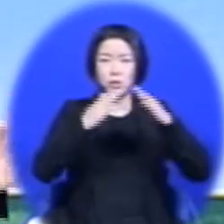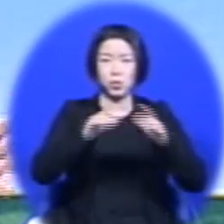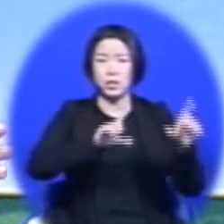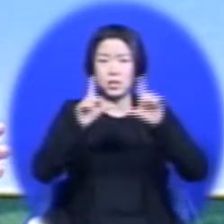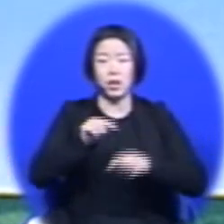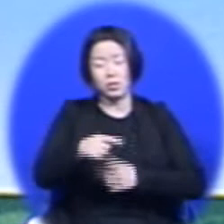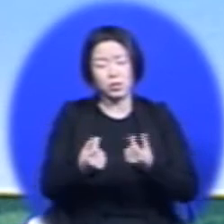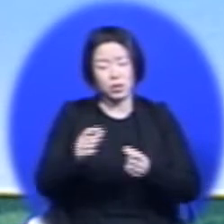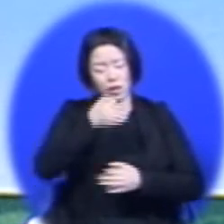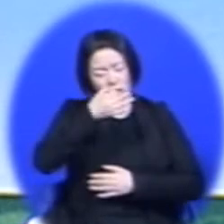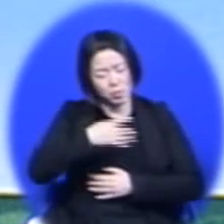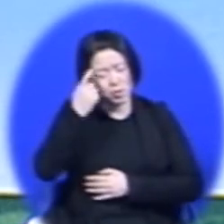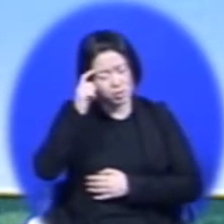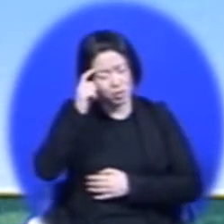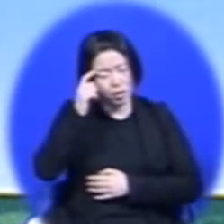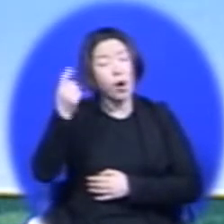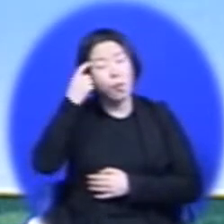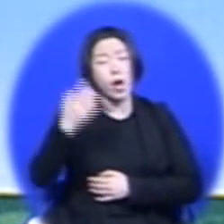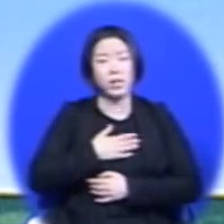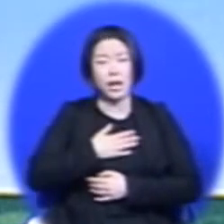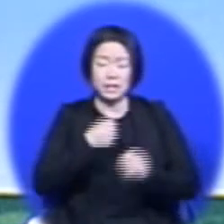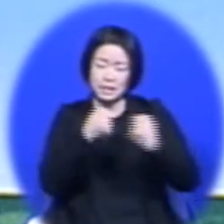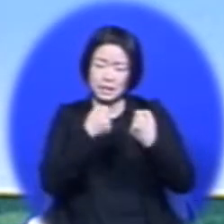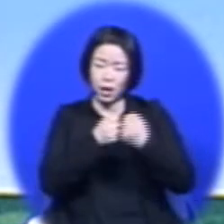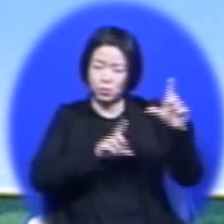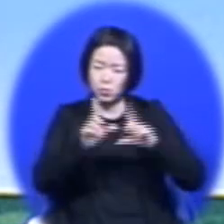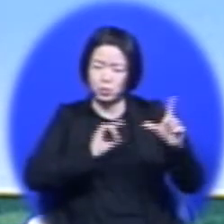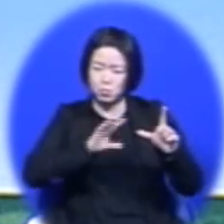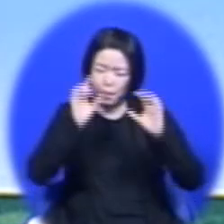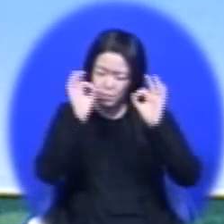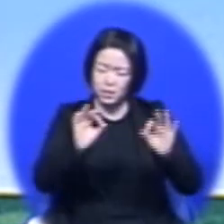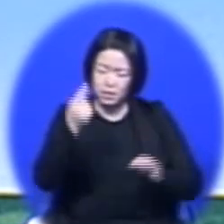그렇게 힘들었을까? 왜 나는 늘 싸우는 것만 보고 살았을까?